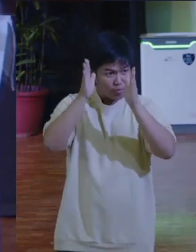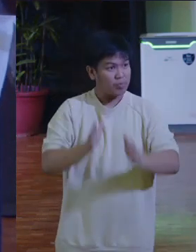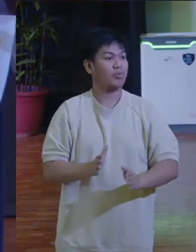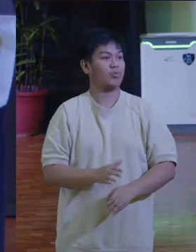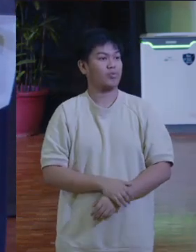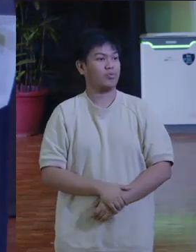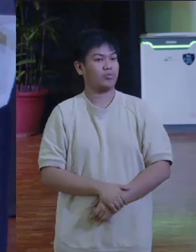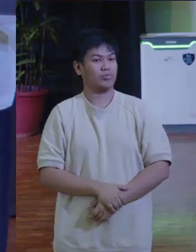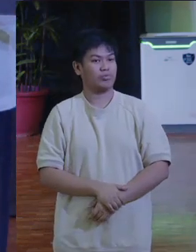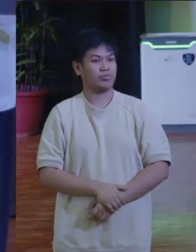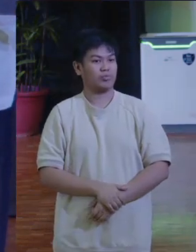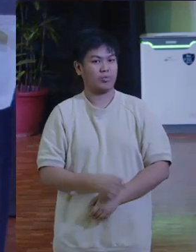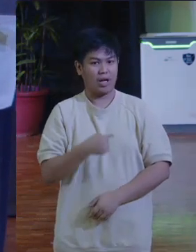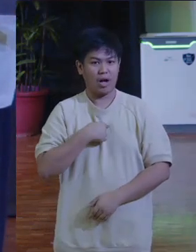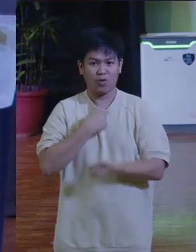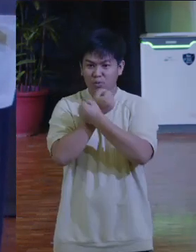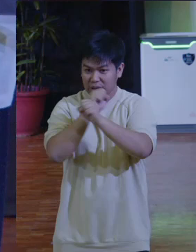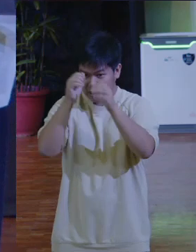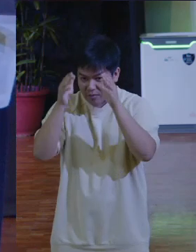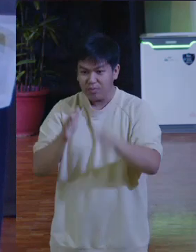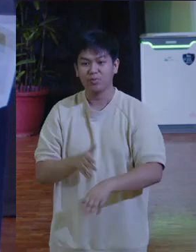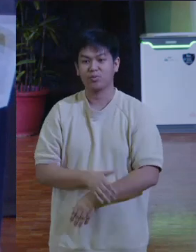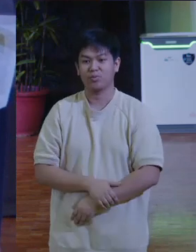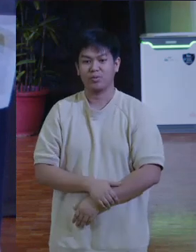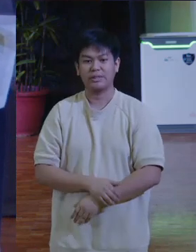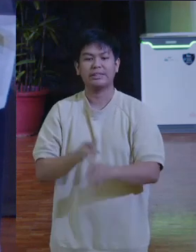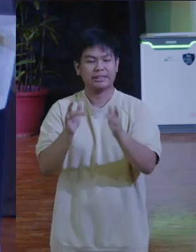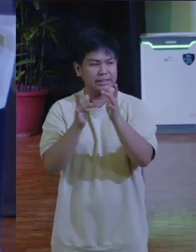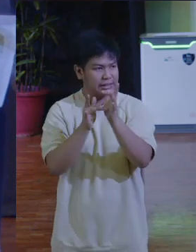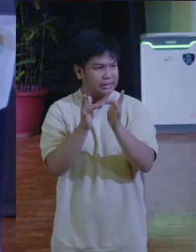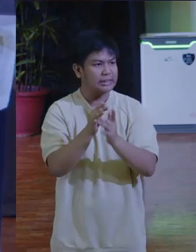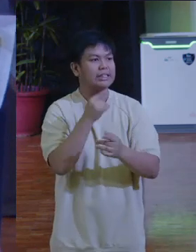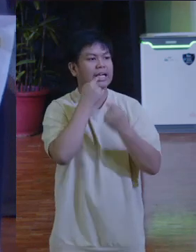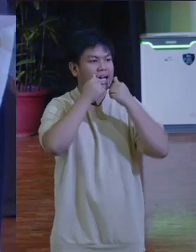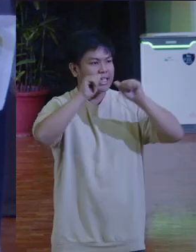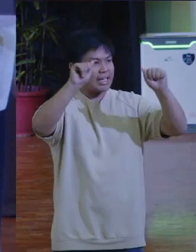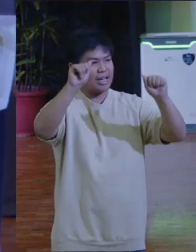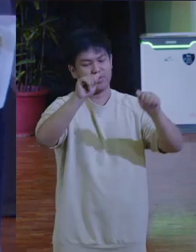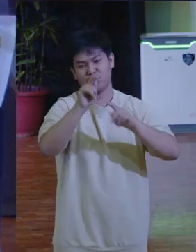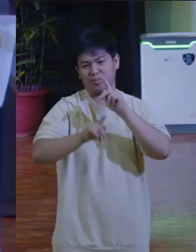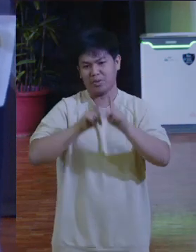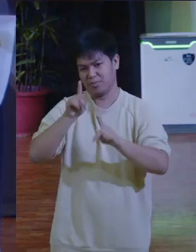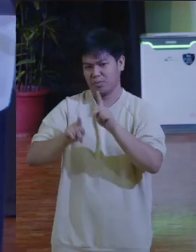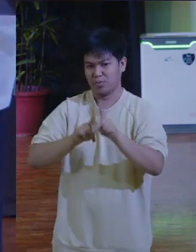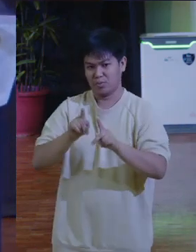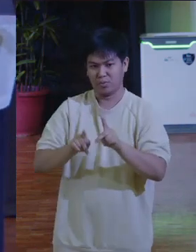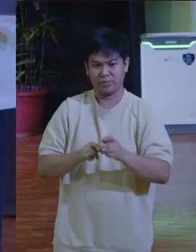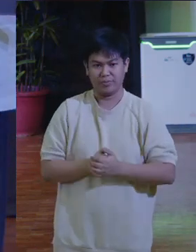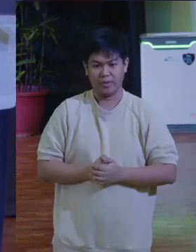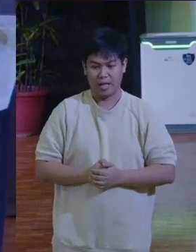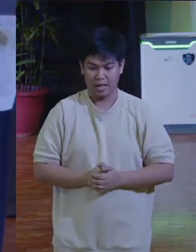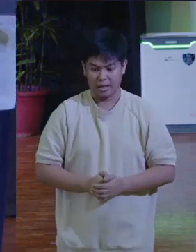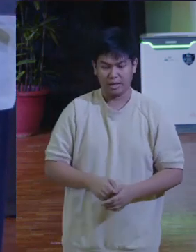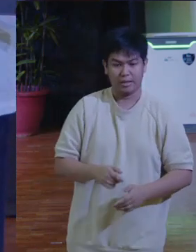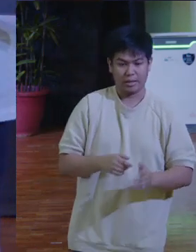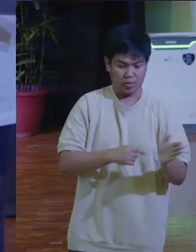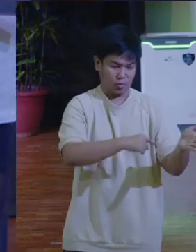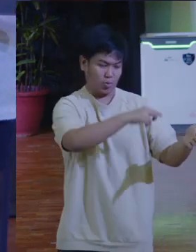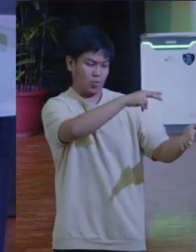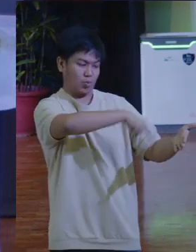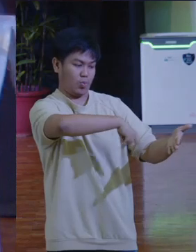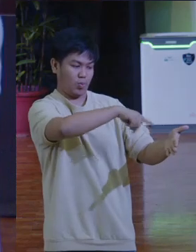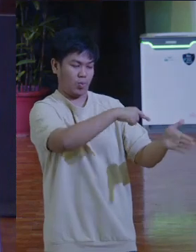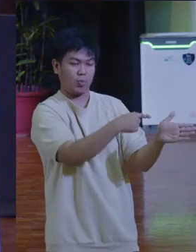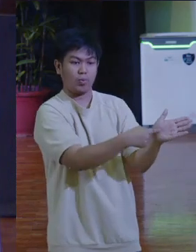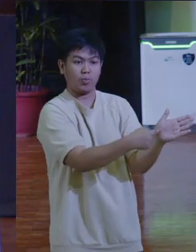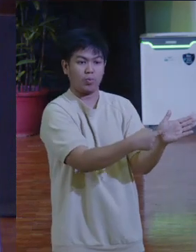me. Sa chapter 61, verse 1 ng Isaiah. Yung me dyan